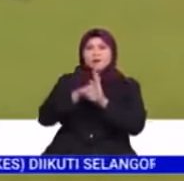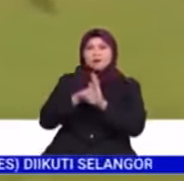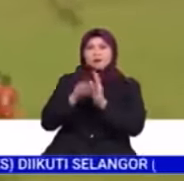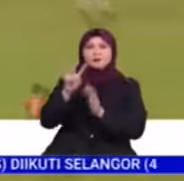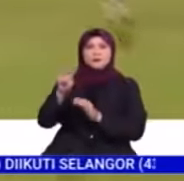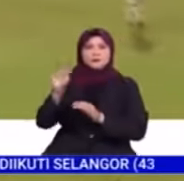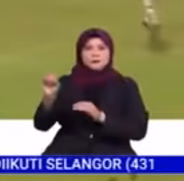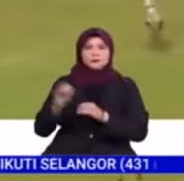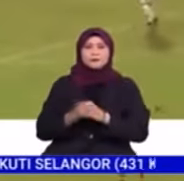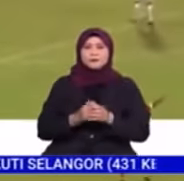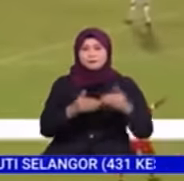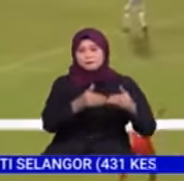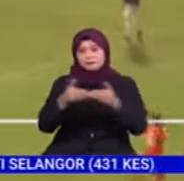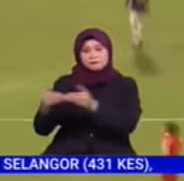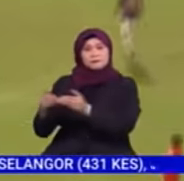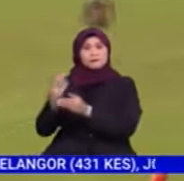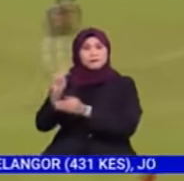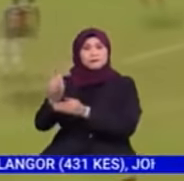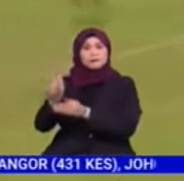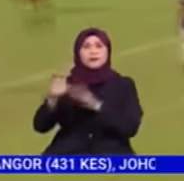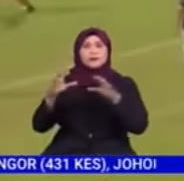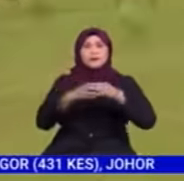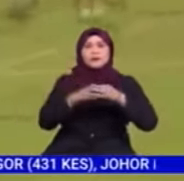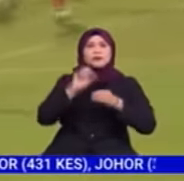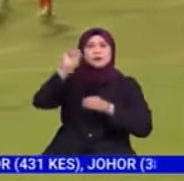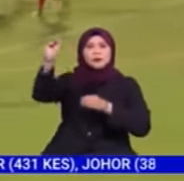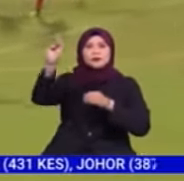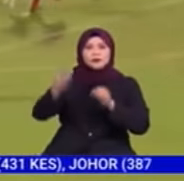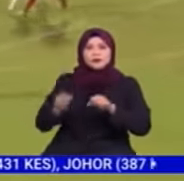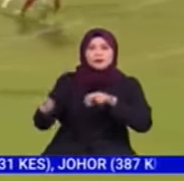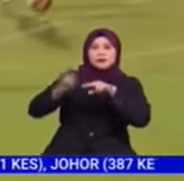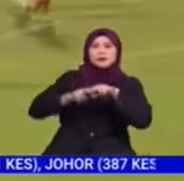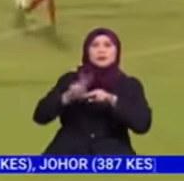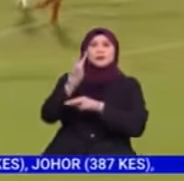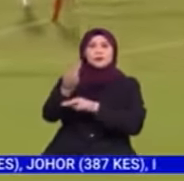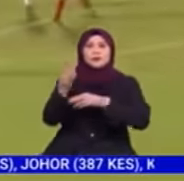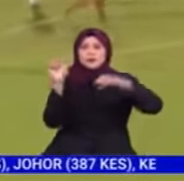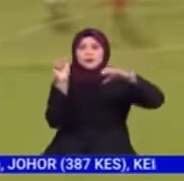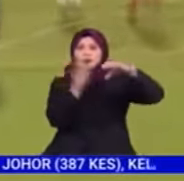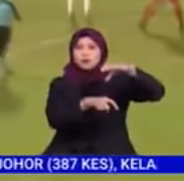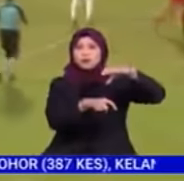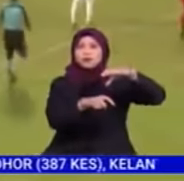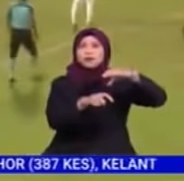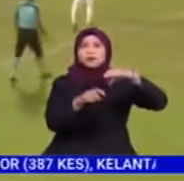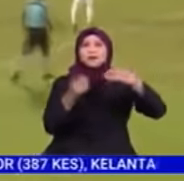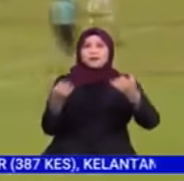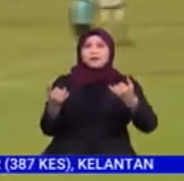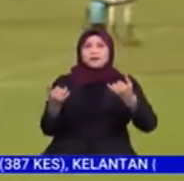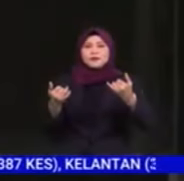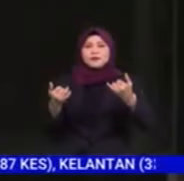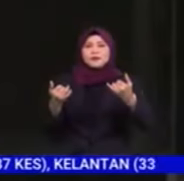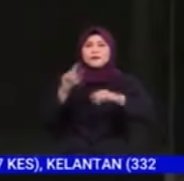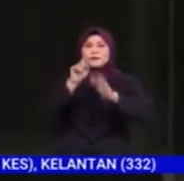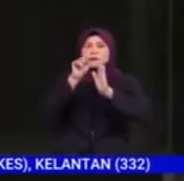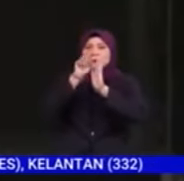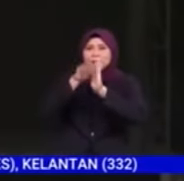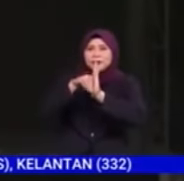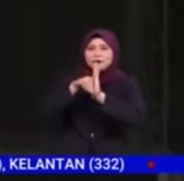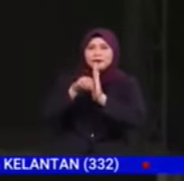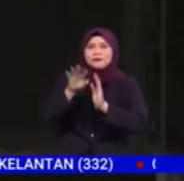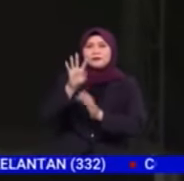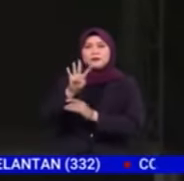ke-40 bersambung bahwa kedua skor Sabah percaya menambah Duo lagi gold terus sifat tissue pada menit